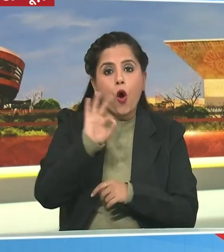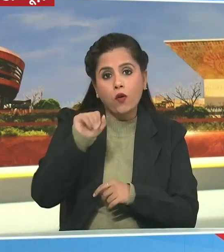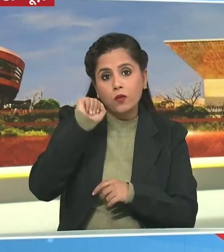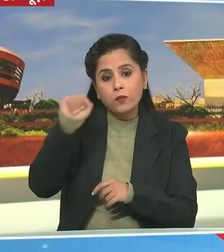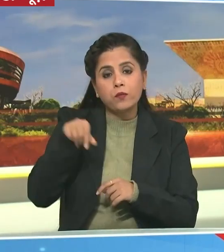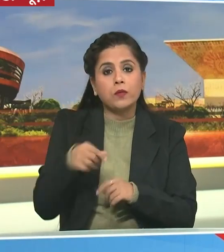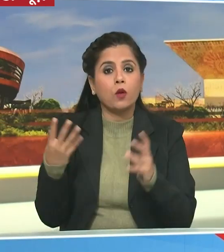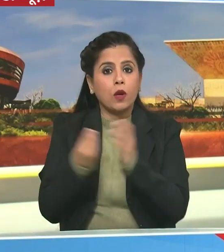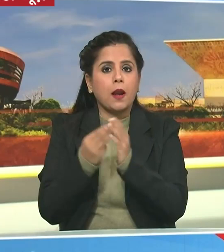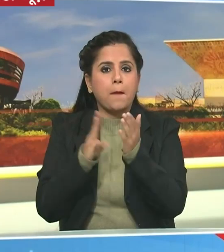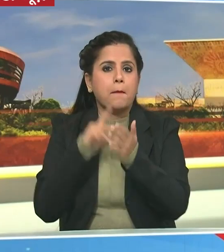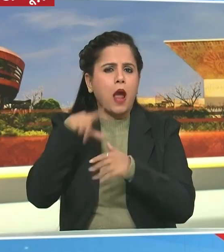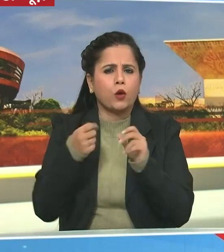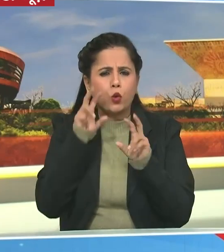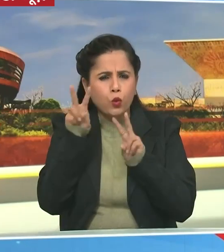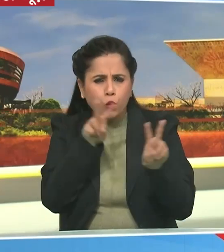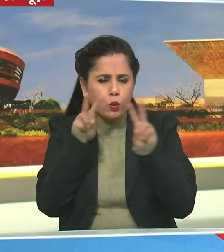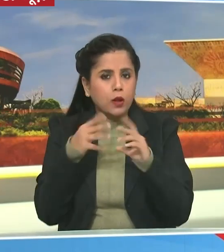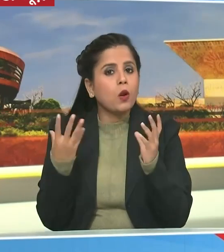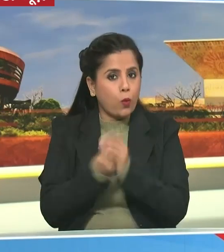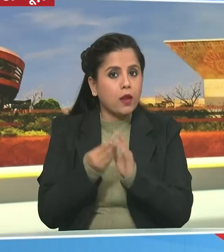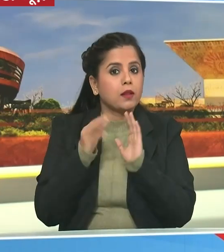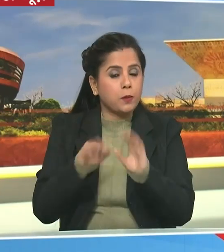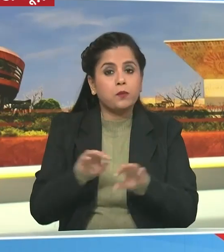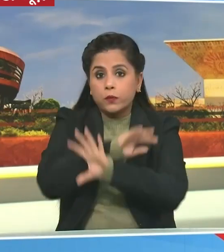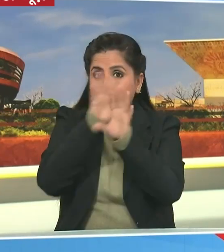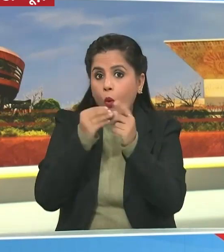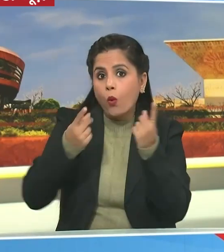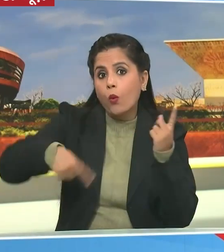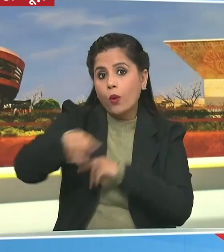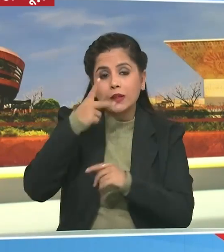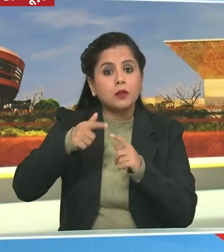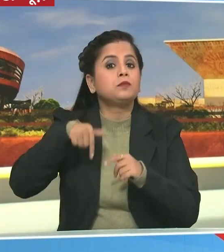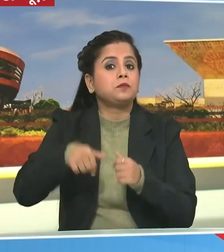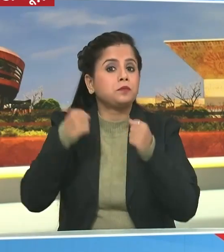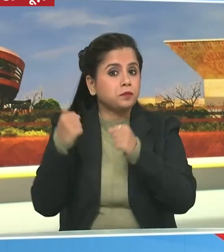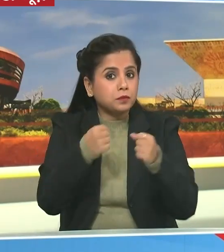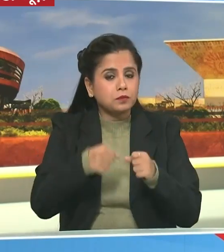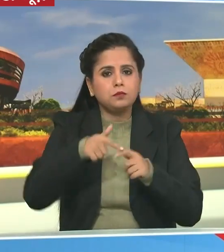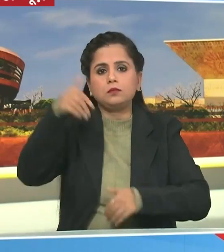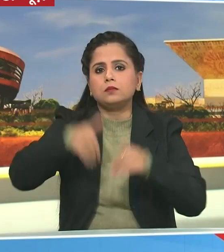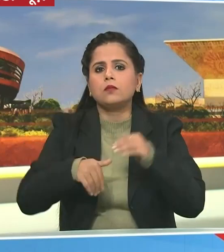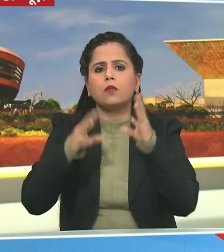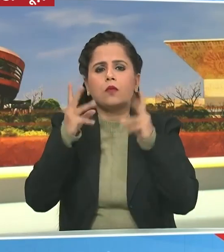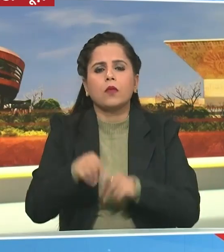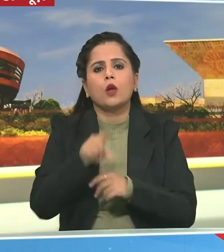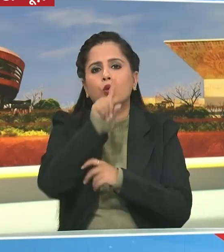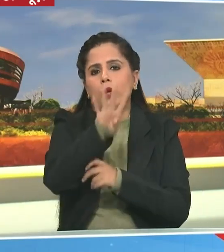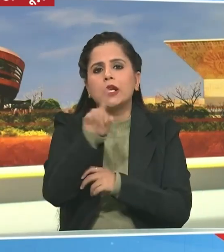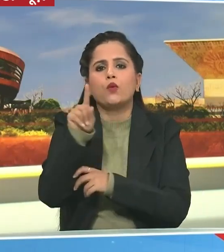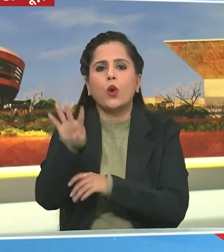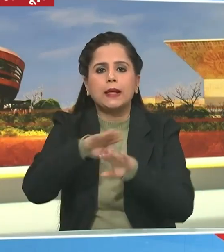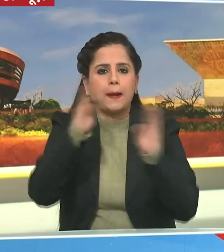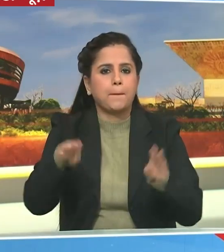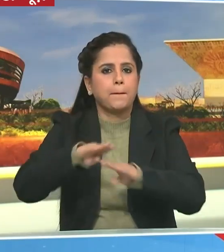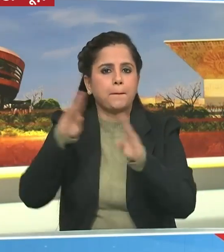साथ माइक्रो ऑब्जर्वर भी मौजूद रहेंगे। सभी विधानसभा सीटों पर मतगणना का काम 14-14